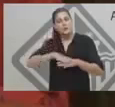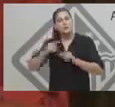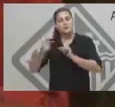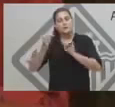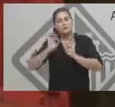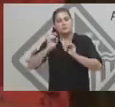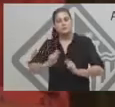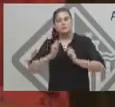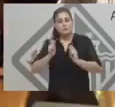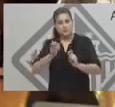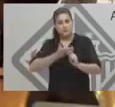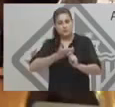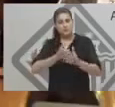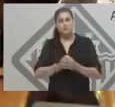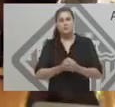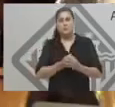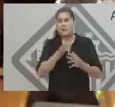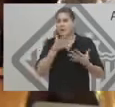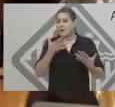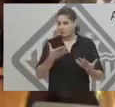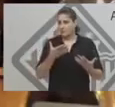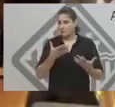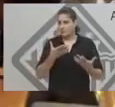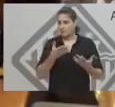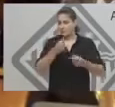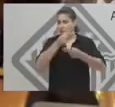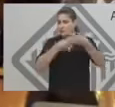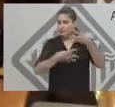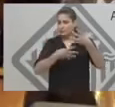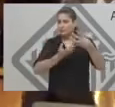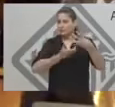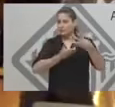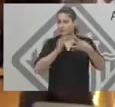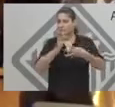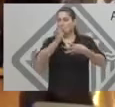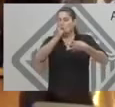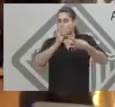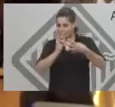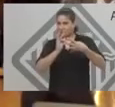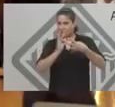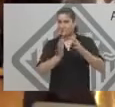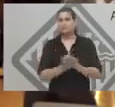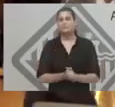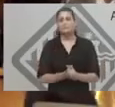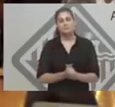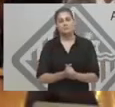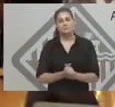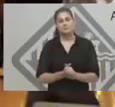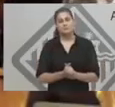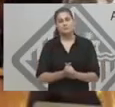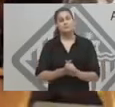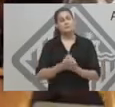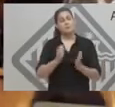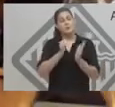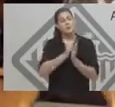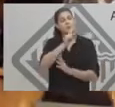de l'Ajuntament, però en aquest cas considerant que encapçala la llista del batlle la següent candidata de la llista. Segons